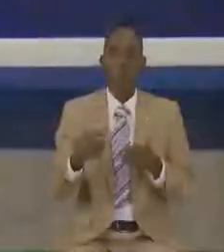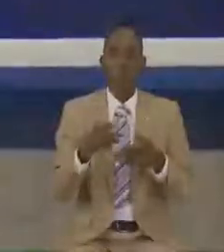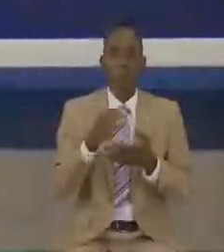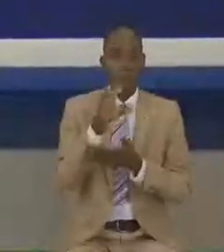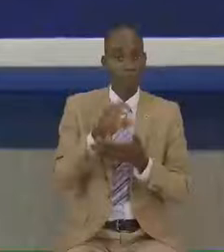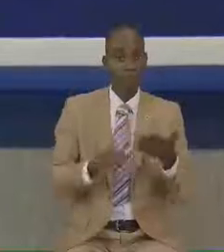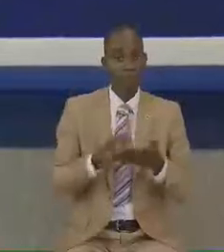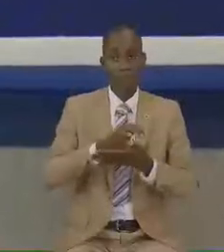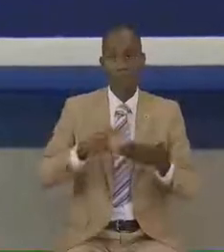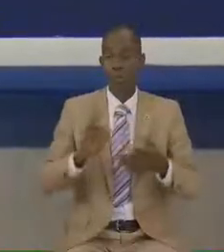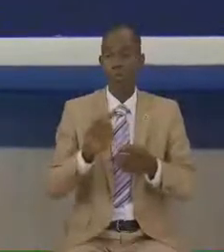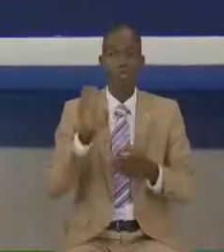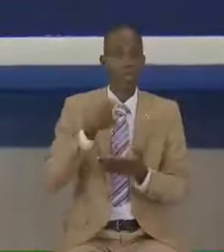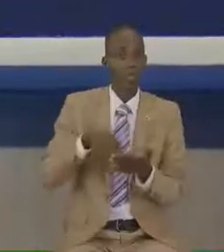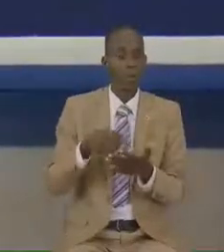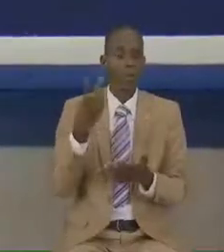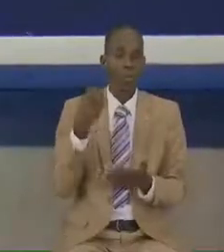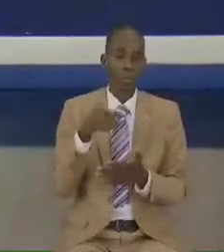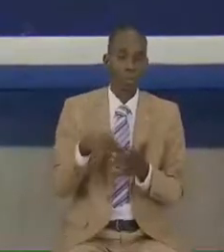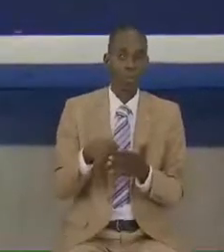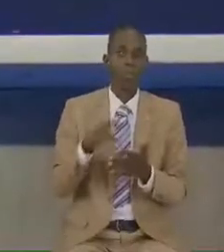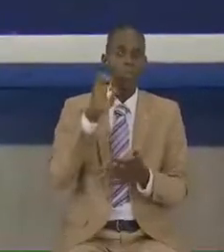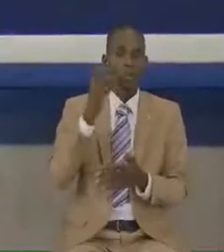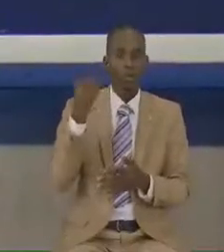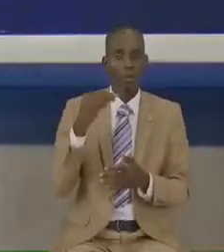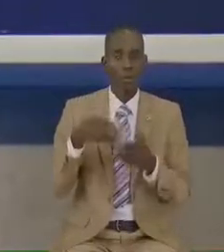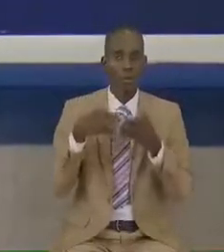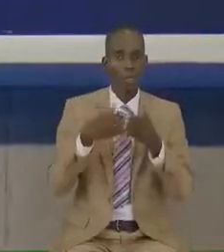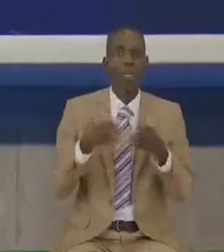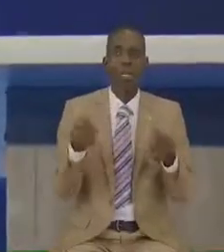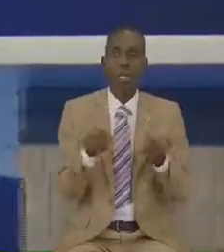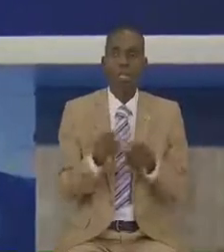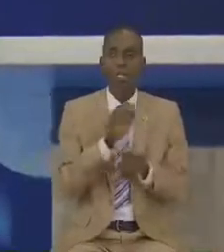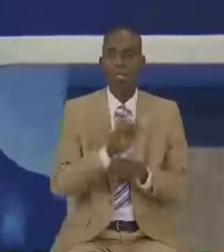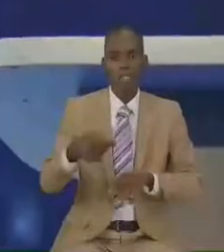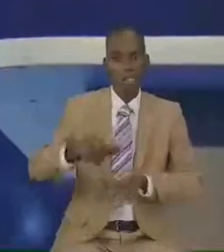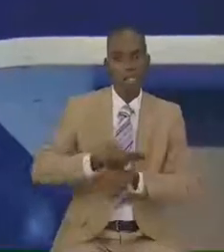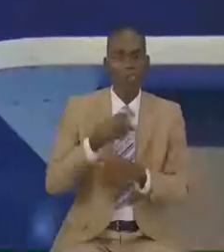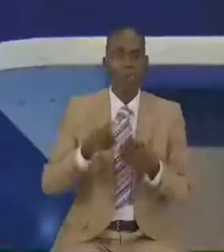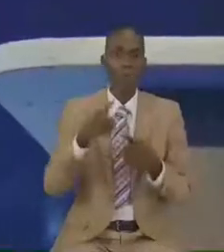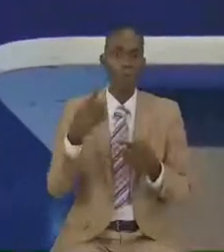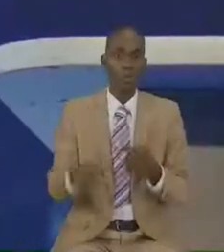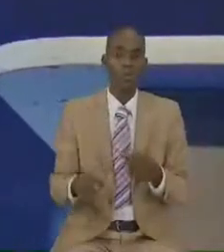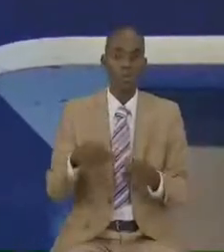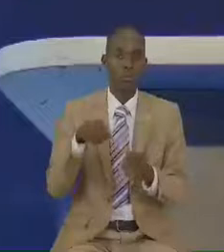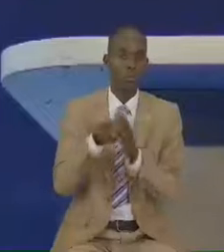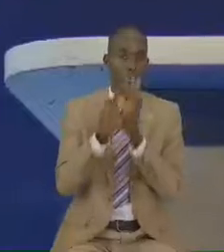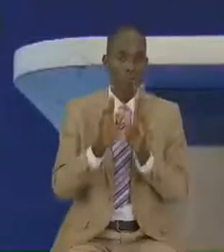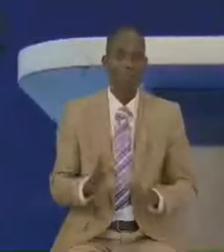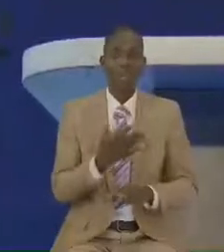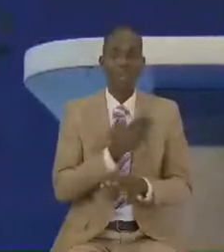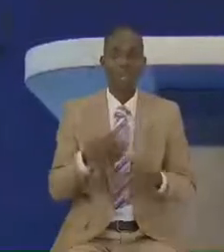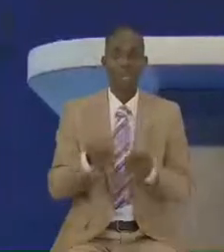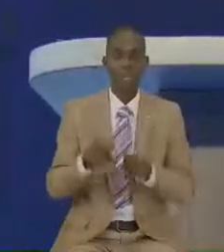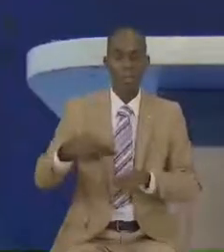Le passage de l'Écriture qu'il lisait était celui-ci. Il a été mené comme une brebis à la boucherie et comme